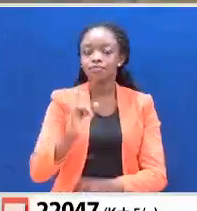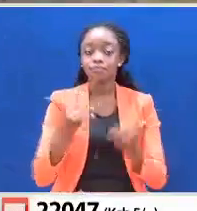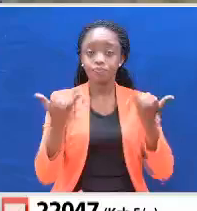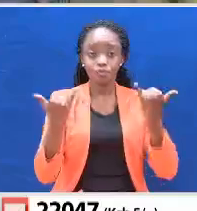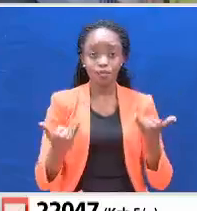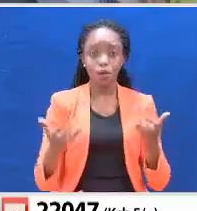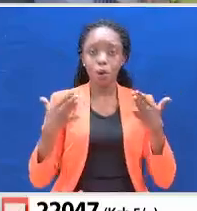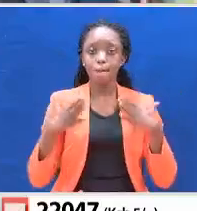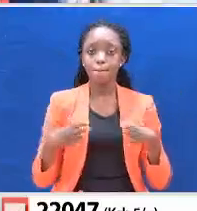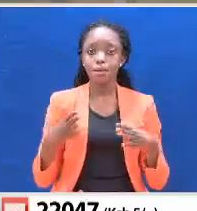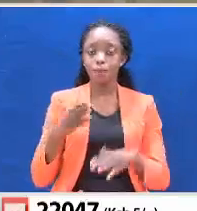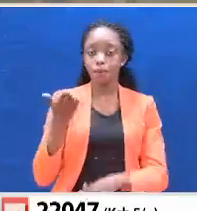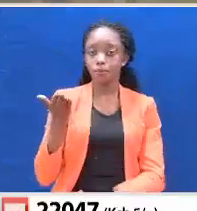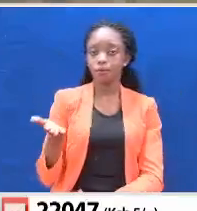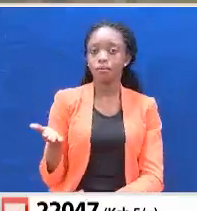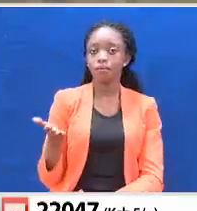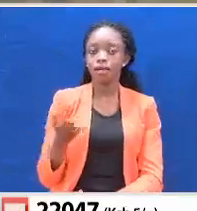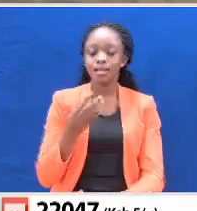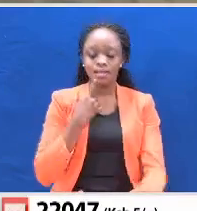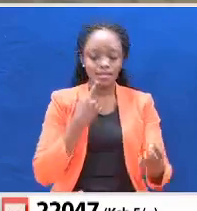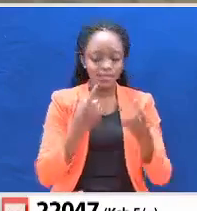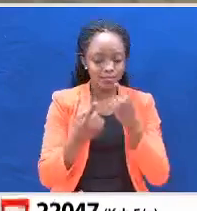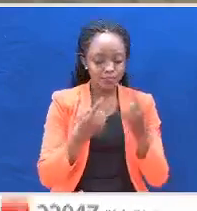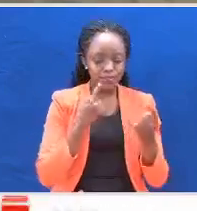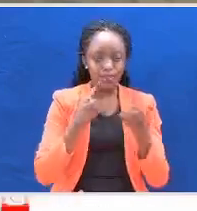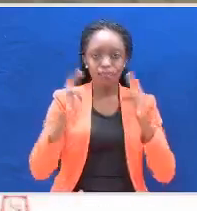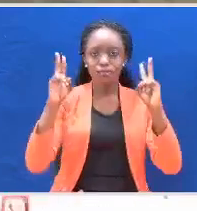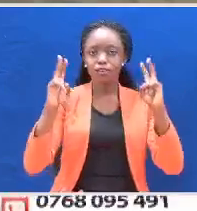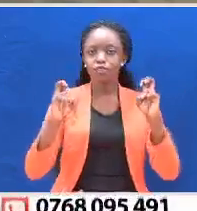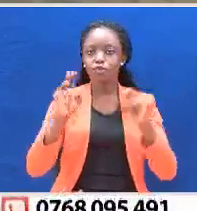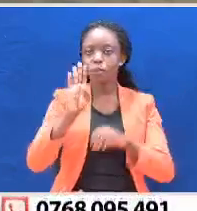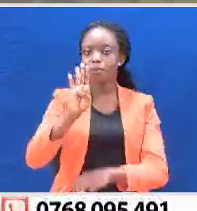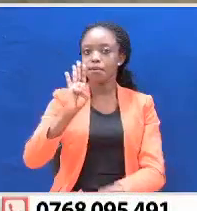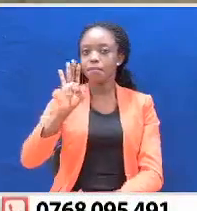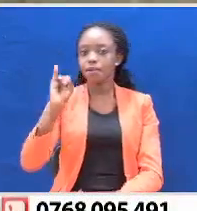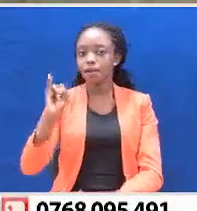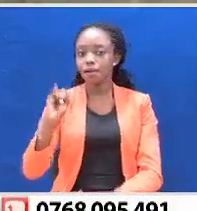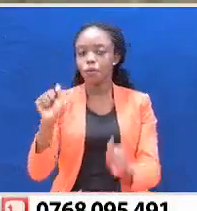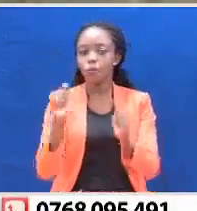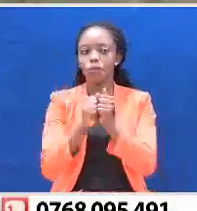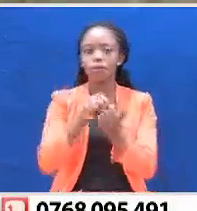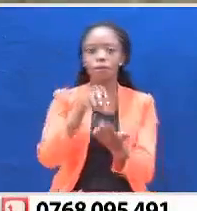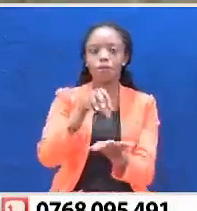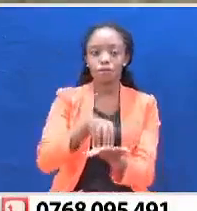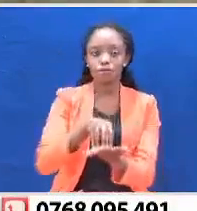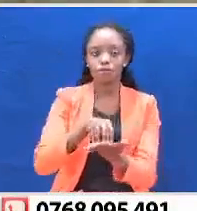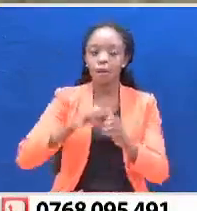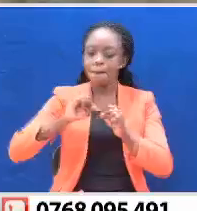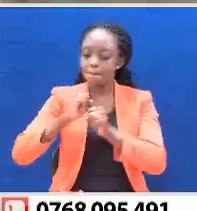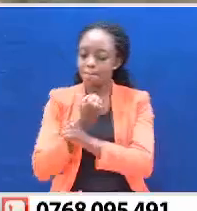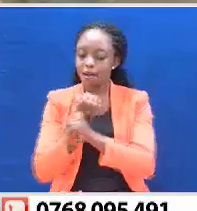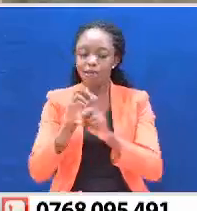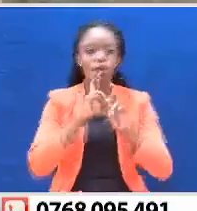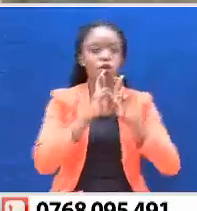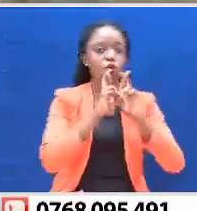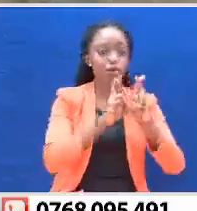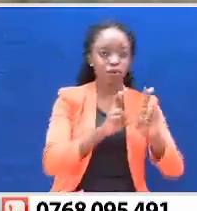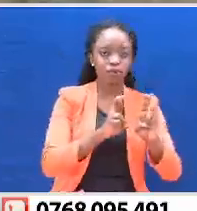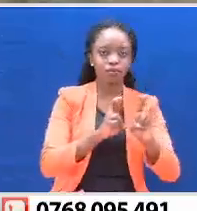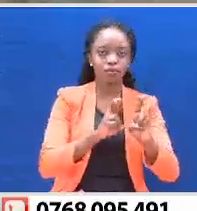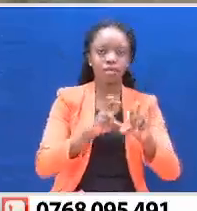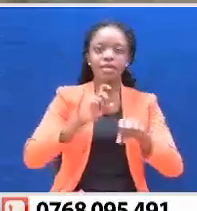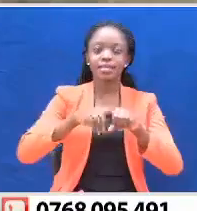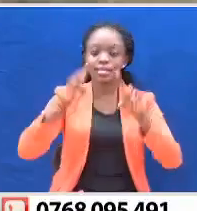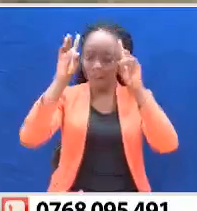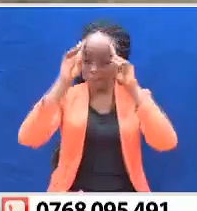Saizi watu huko wanazungumzia maneno ya BBI na vyeo. Mutengeze ripoti, mufanye nini?